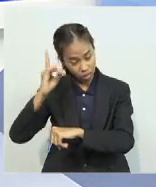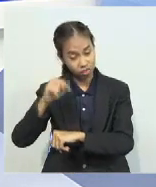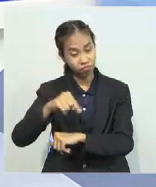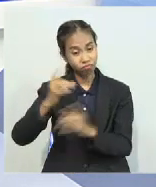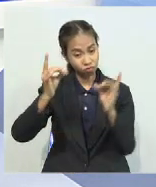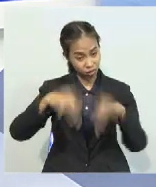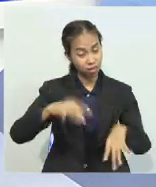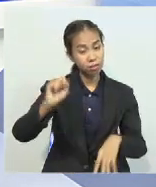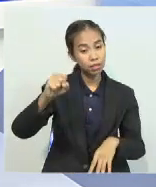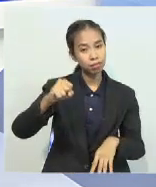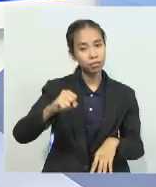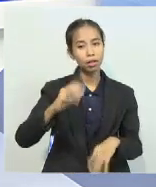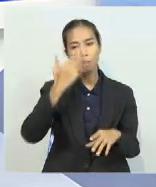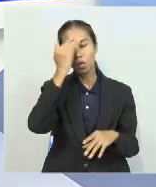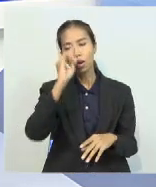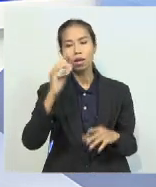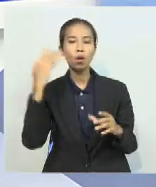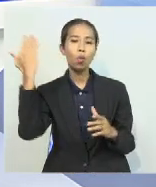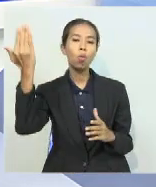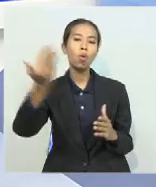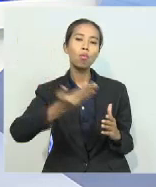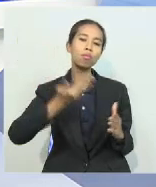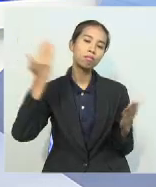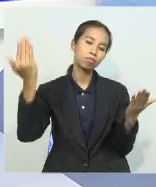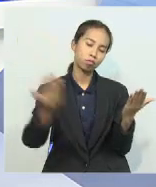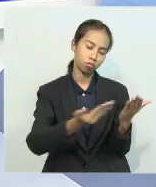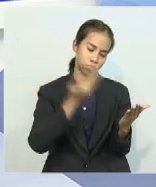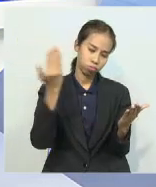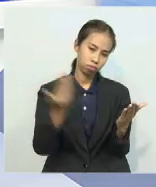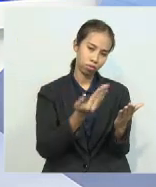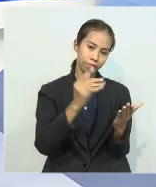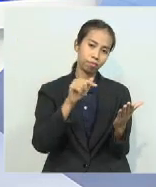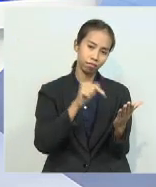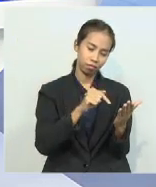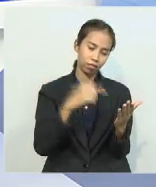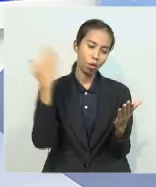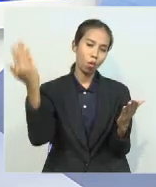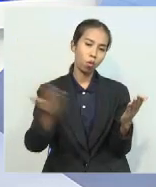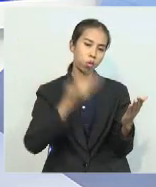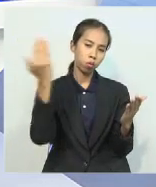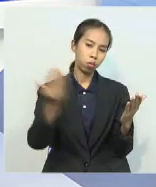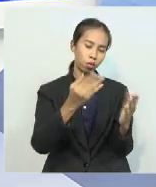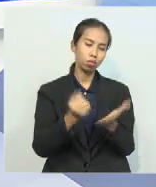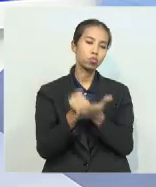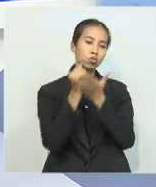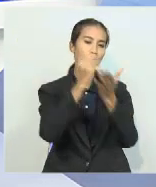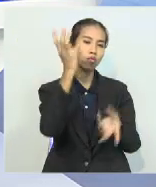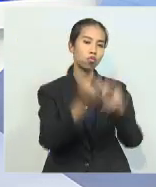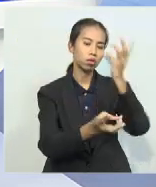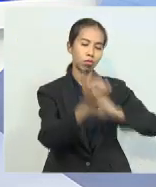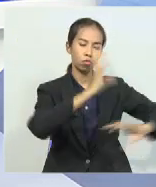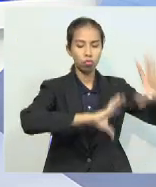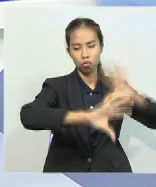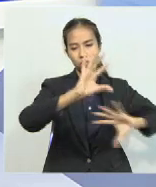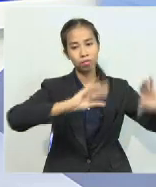แล้วเพราะช่วงนี้ลมหนาวก็พัดผ่านเข้ามาสัก25-30 กิโลเมตรต่อชั่วโมงก็ถือว่ามีกำลังแรงที่จะพัดฝุ่นไปได้พอสมควรนะค